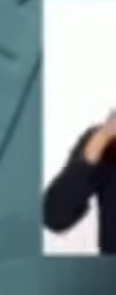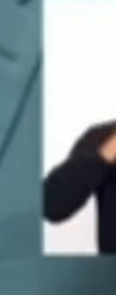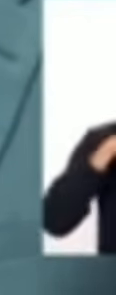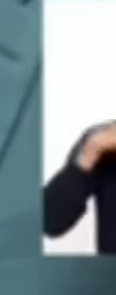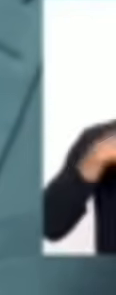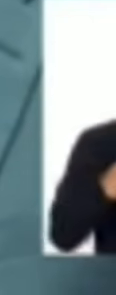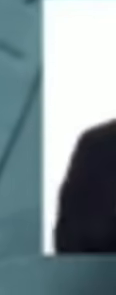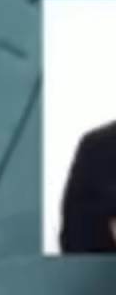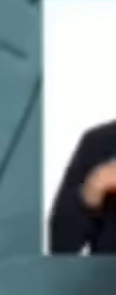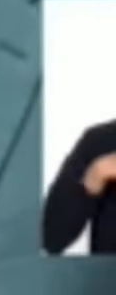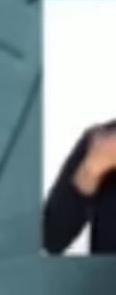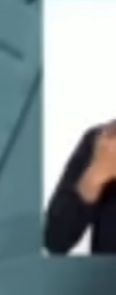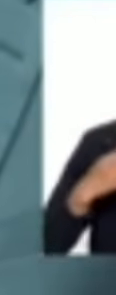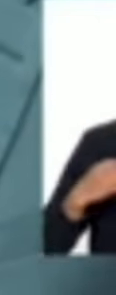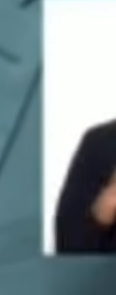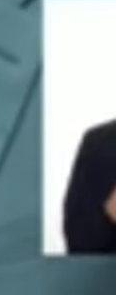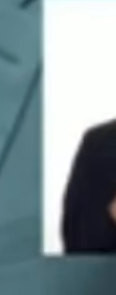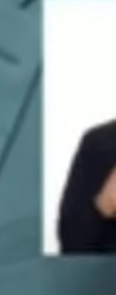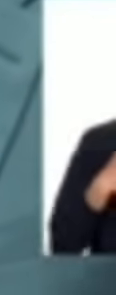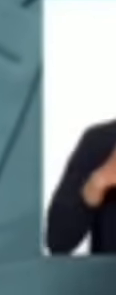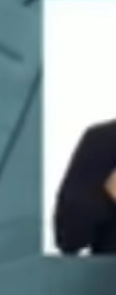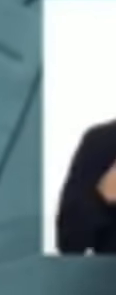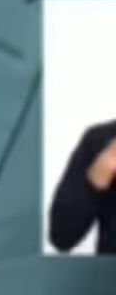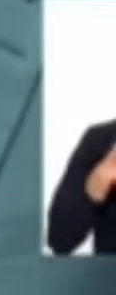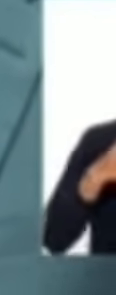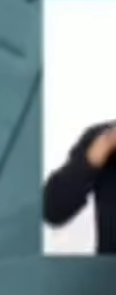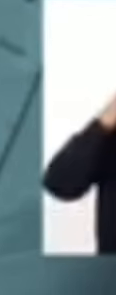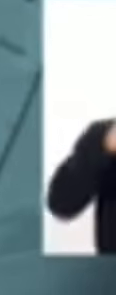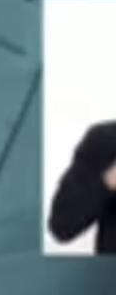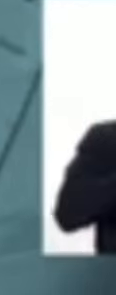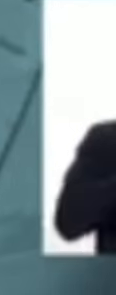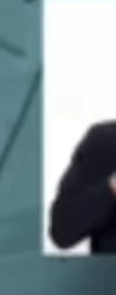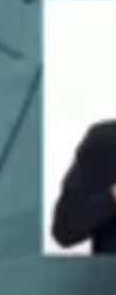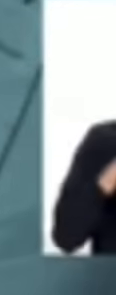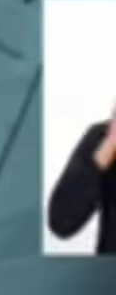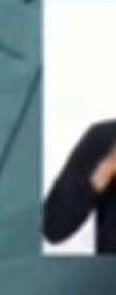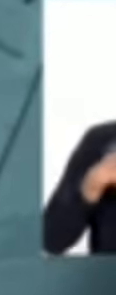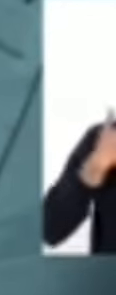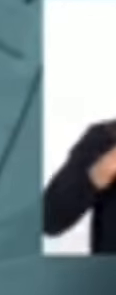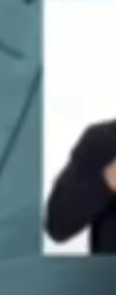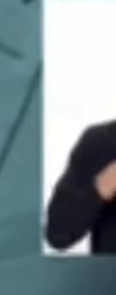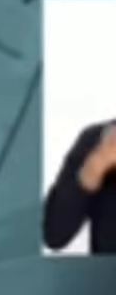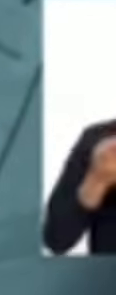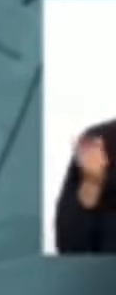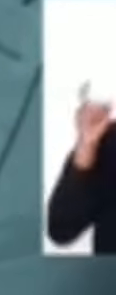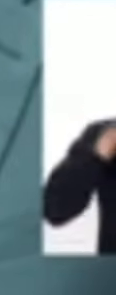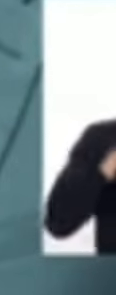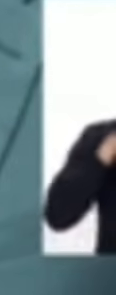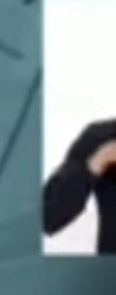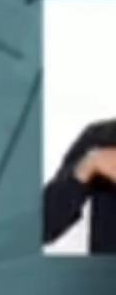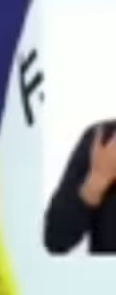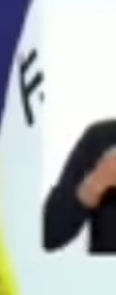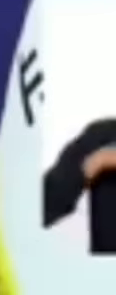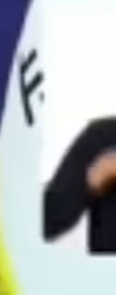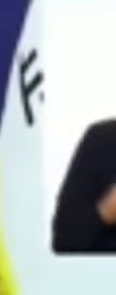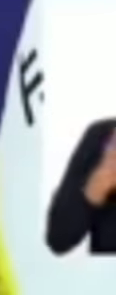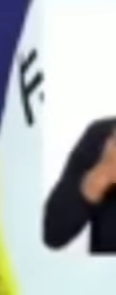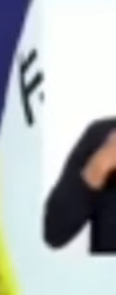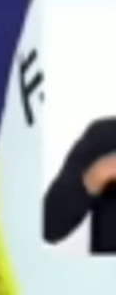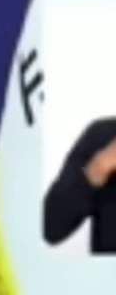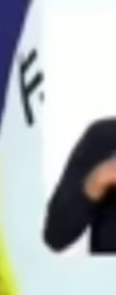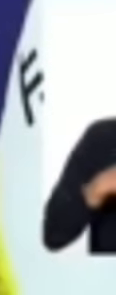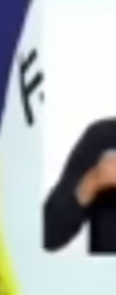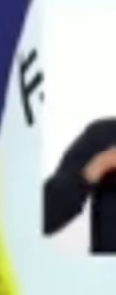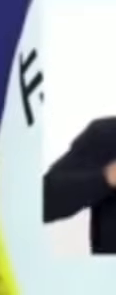준회원국 가입 협상이 조만간 개시될 수 있도록 페루 정부의 많은 관심과 협조를 당부드립니다. 내외